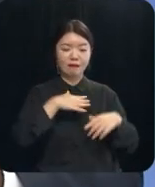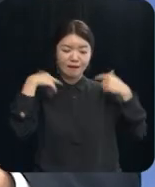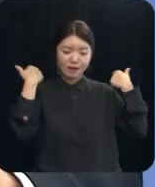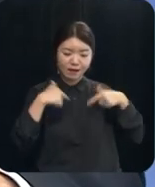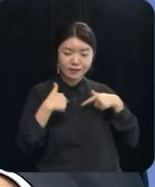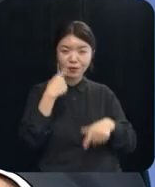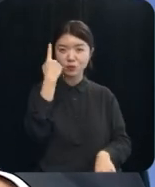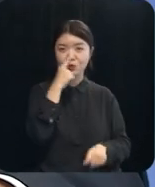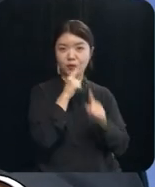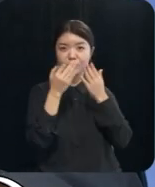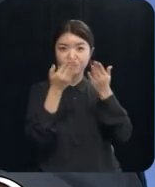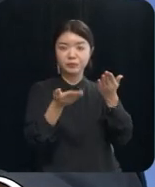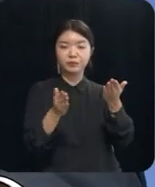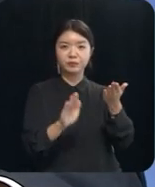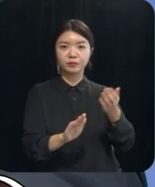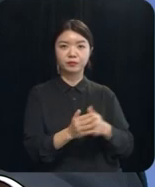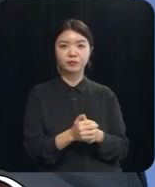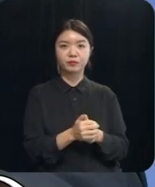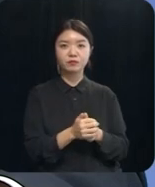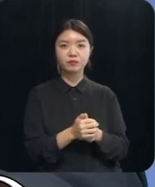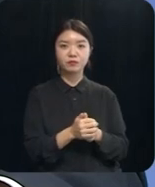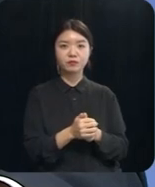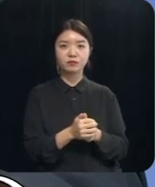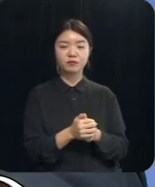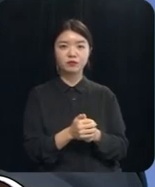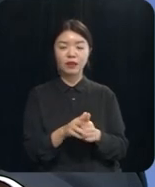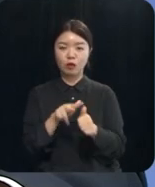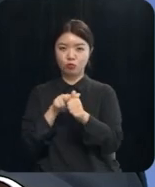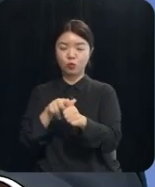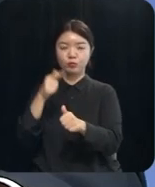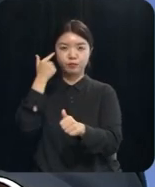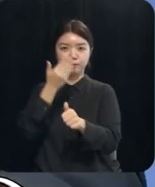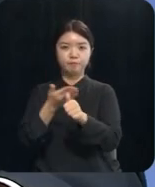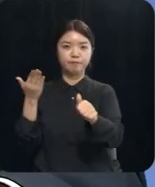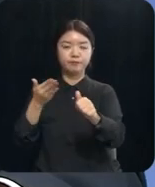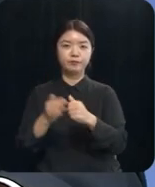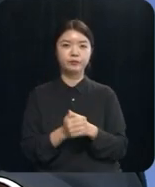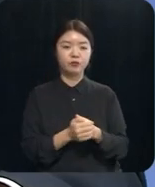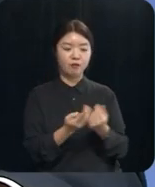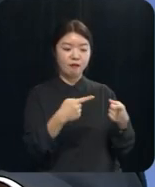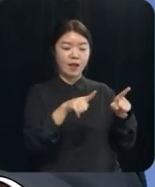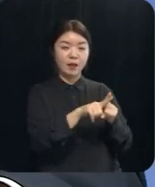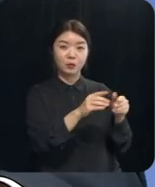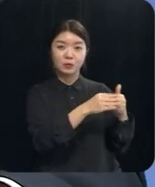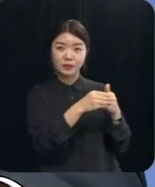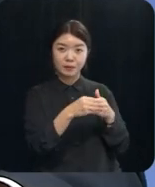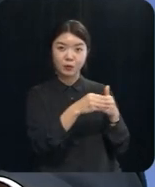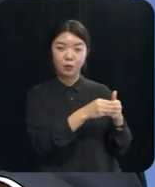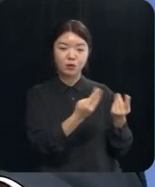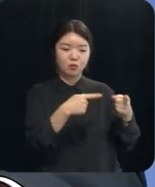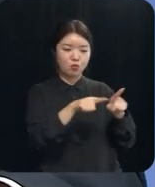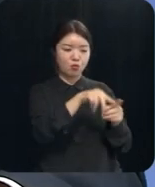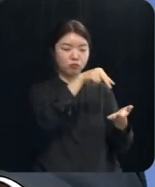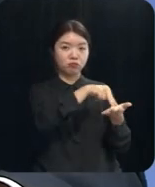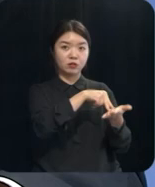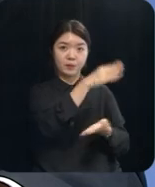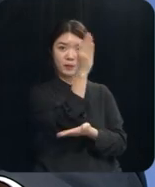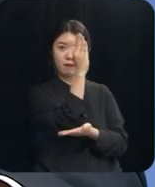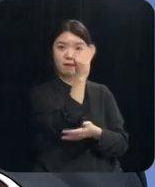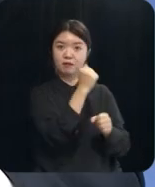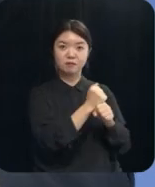어저께도 말씀드렸습니다만은 네, 질문을 함께, 부탁드리겠습니다. 예, 함께 손을 잡고 공동성명서를 채택할 요양은